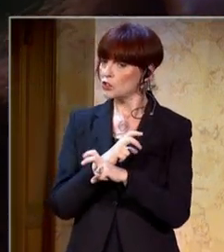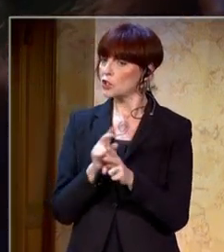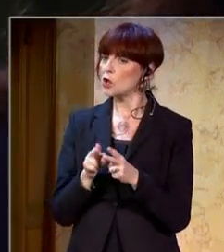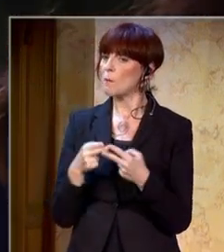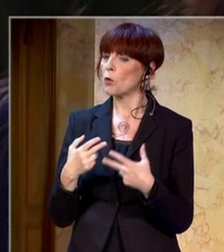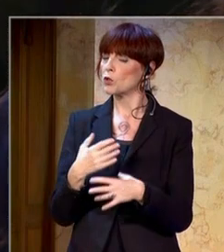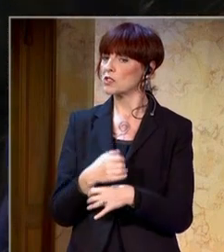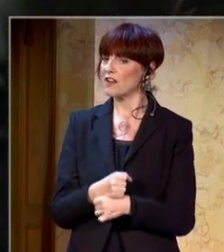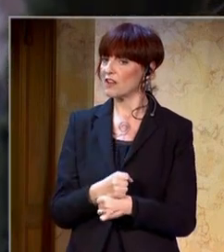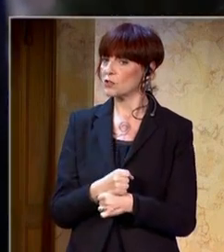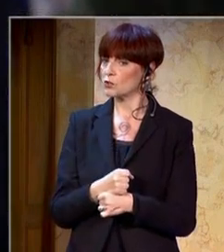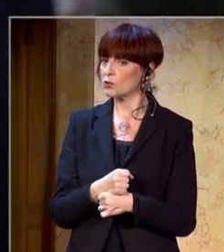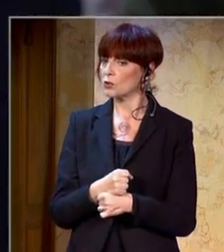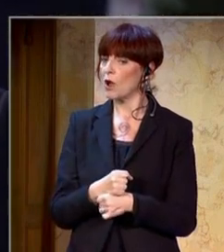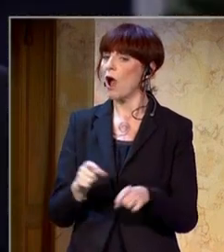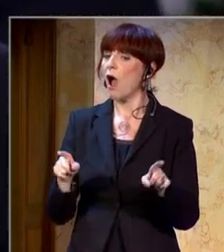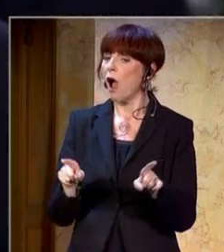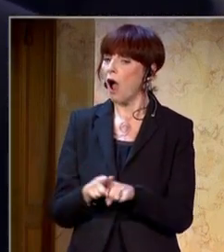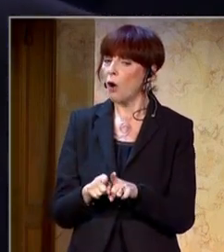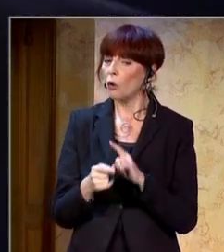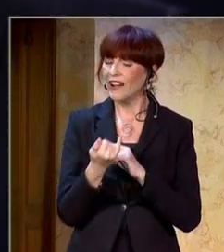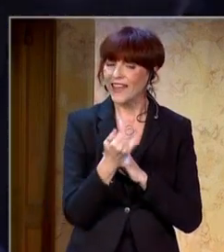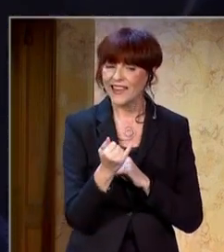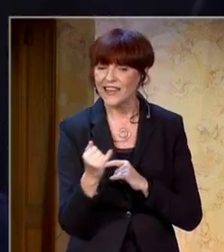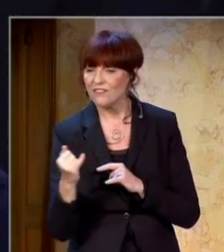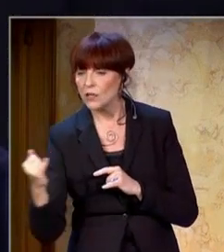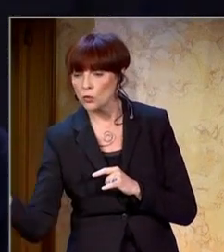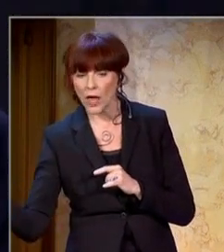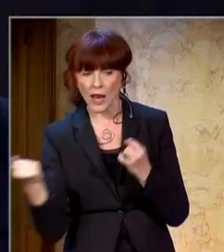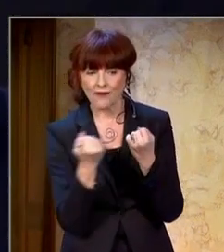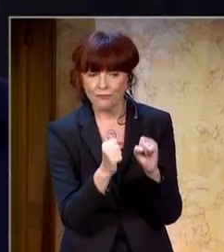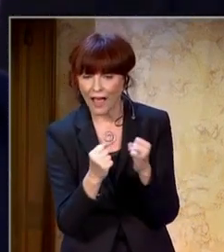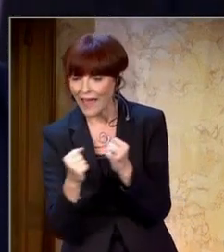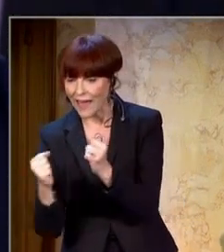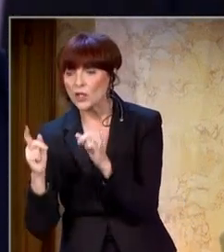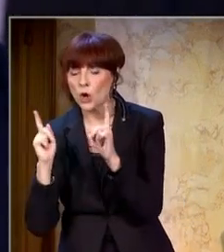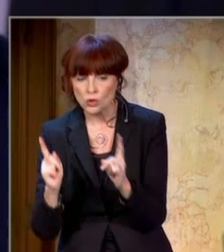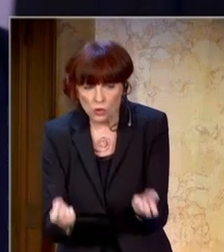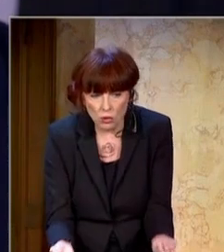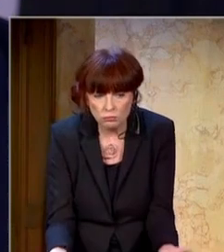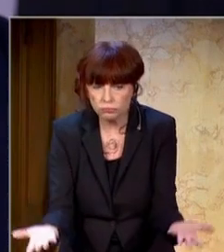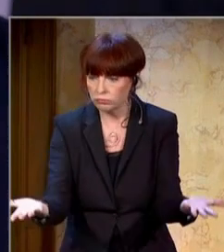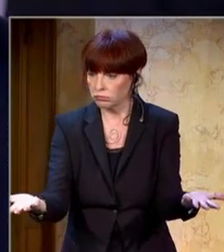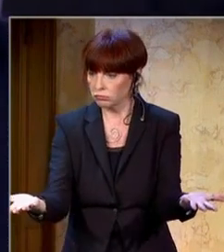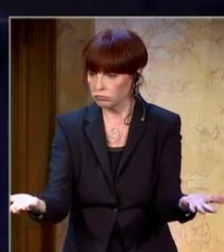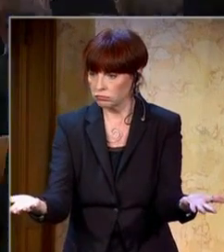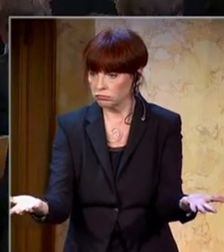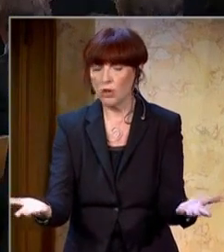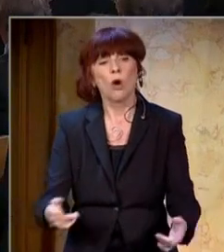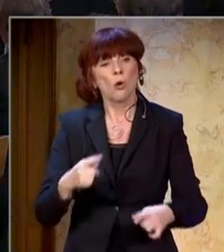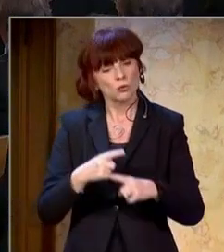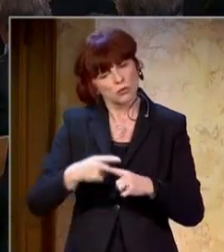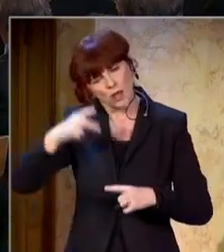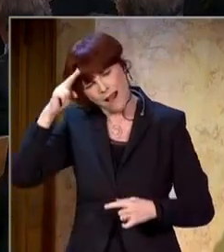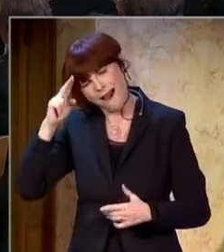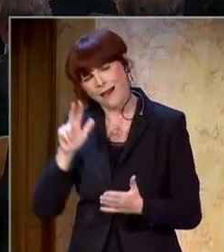auch im Zeichen davon, die individuelle Freiheit des Einzelnen, der Einzelnen zur Entfaltung bringen zu können. Und die Anerkennung